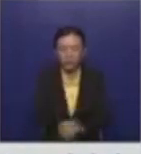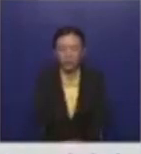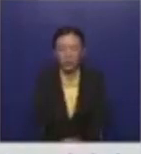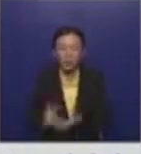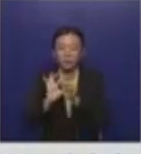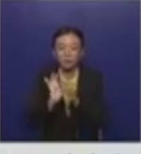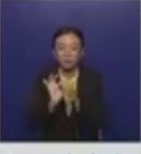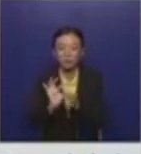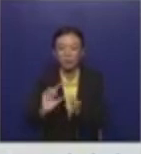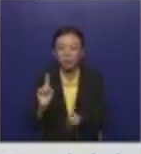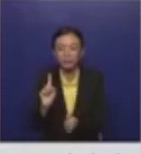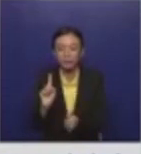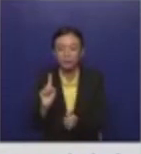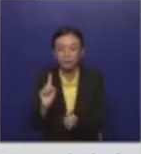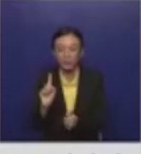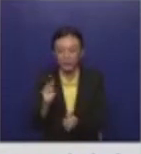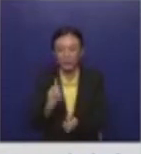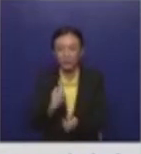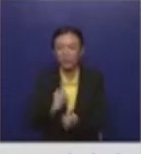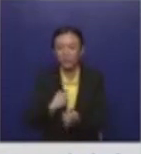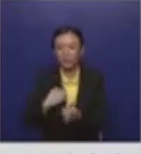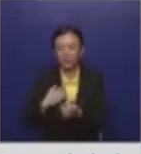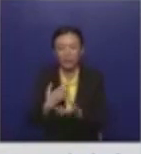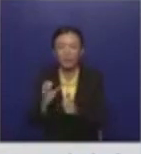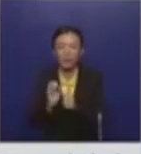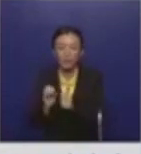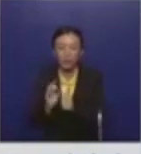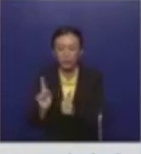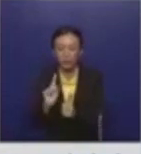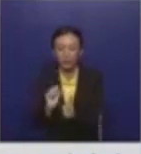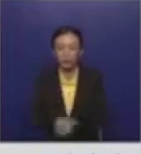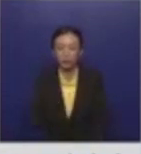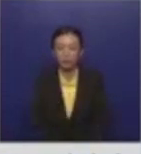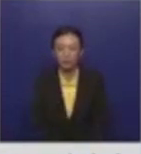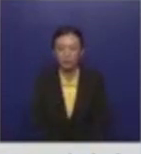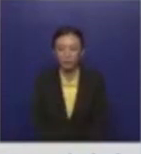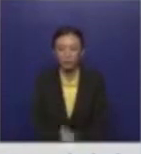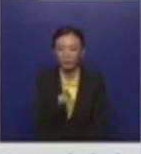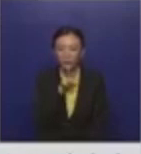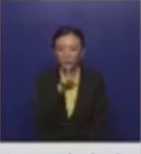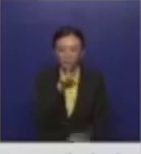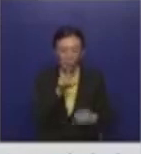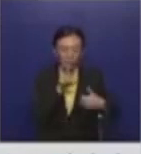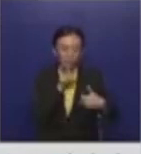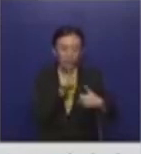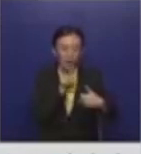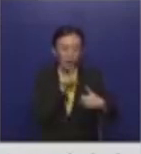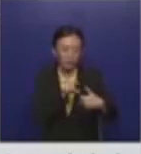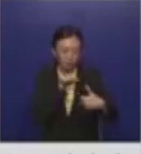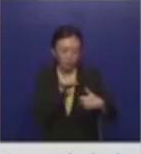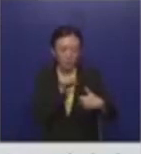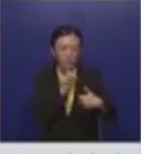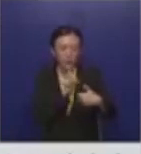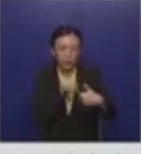งนะครับเหตุที่ต้องเสนออย่างนี้เพราะว่าผมถามตัวแทนของกรมสรรพากรที่มาชี้แ